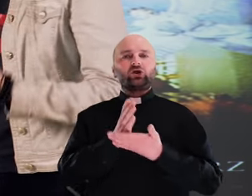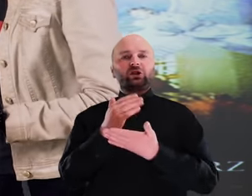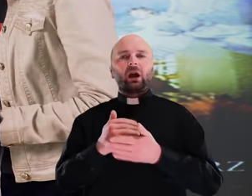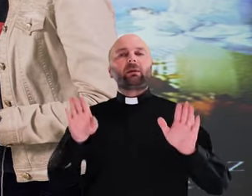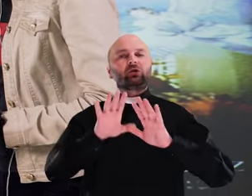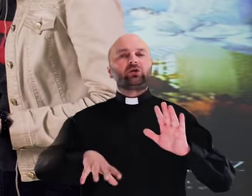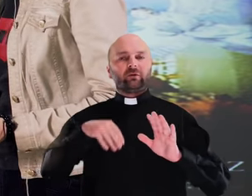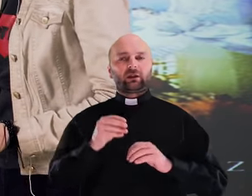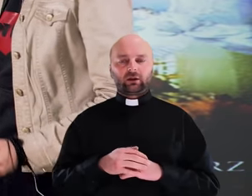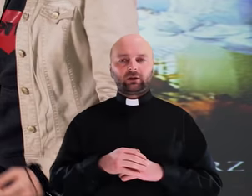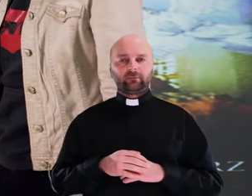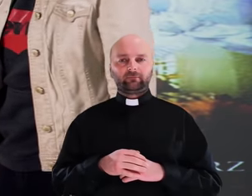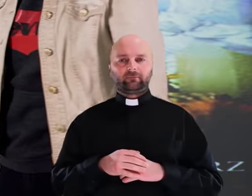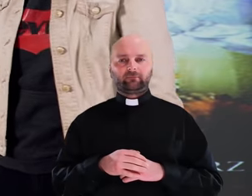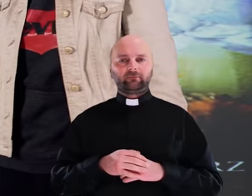mszy świętej?